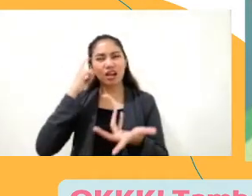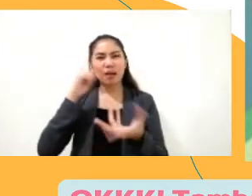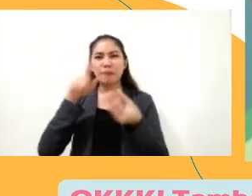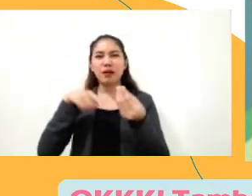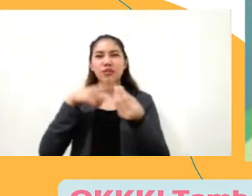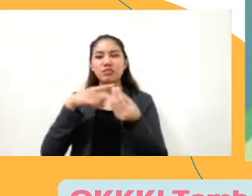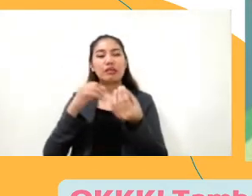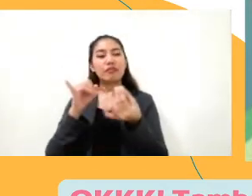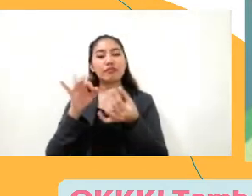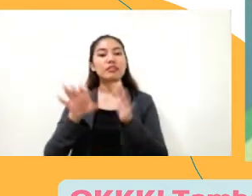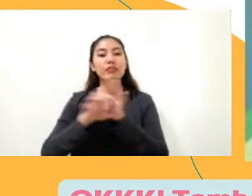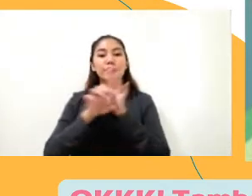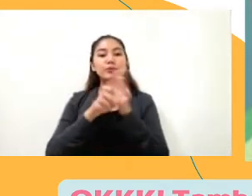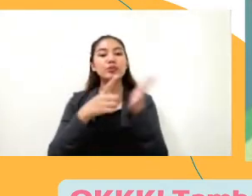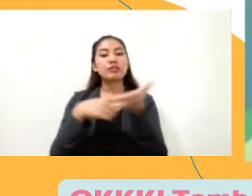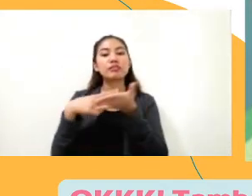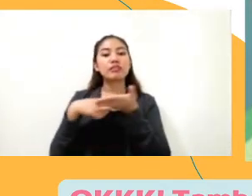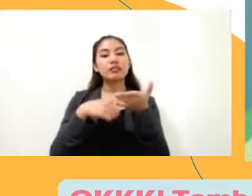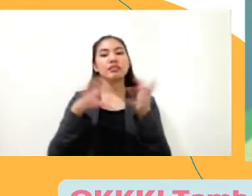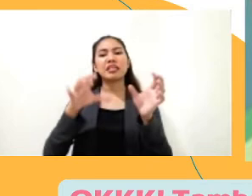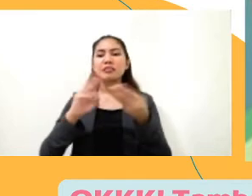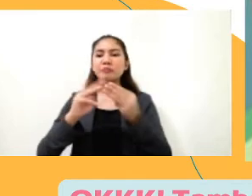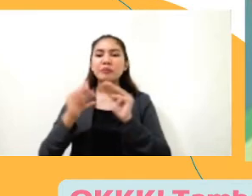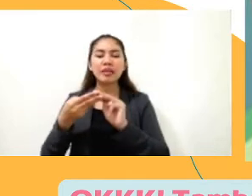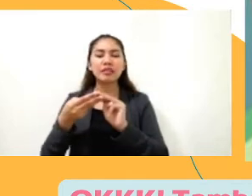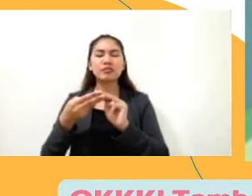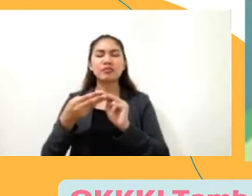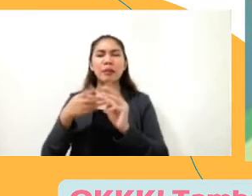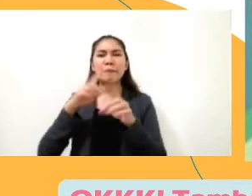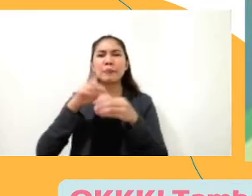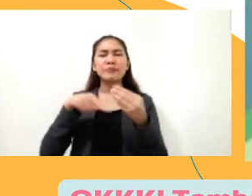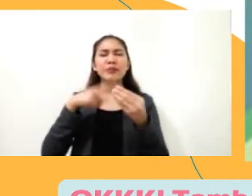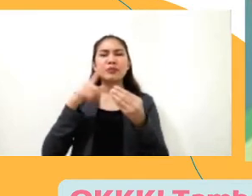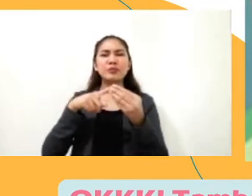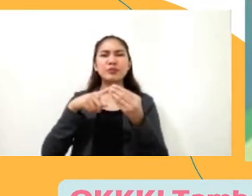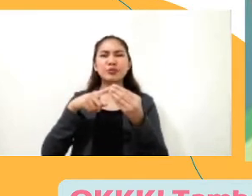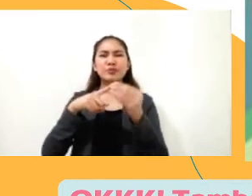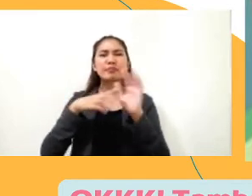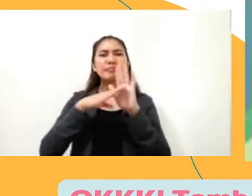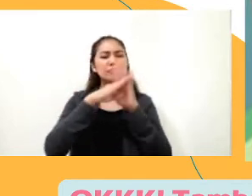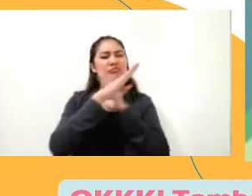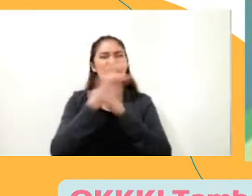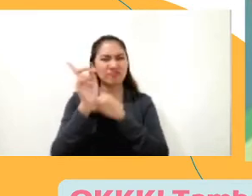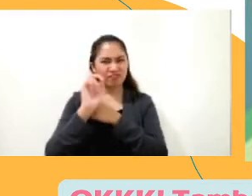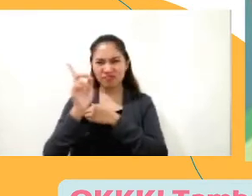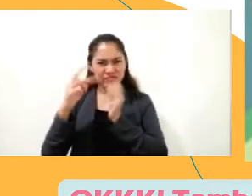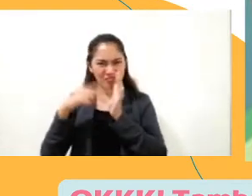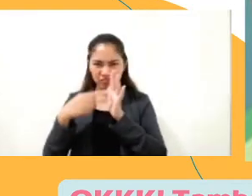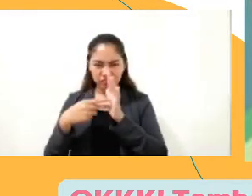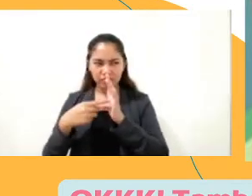mga kaibigan, mga mahal sa buhay, yung konsepto ng pag-unlad o kaya ng development?